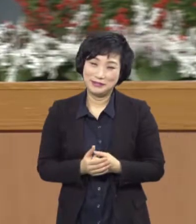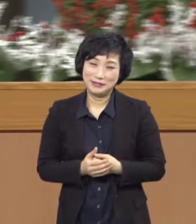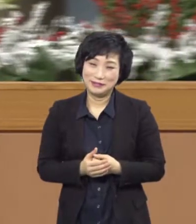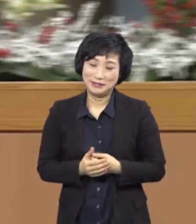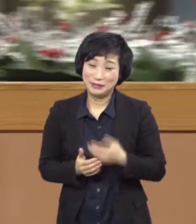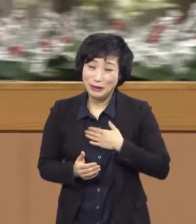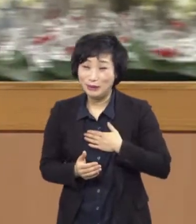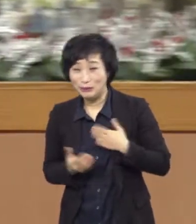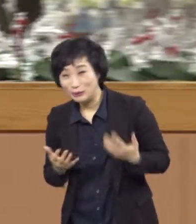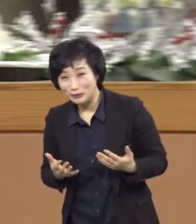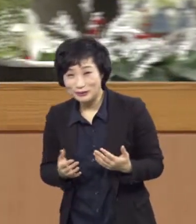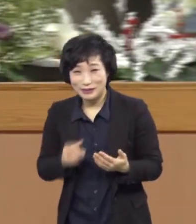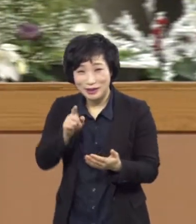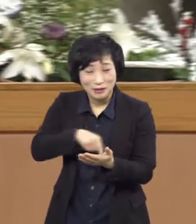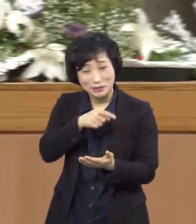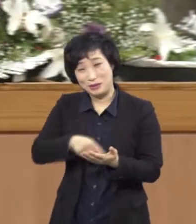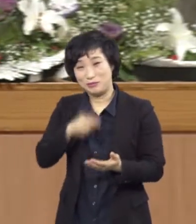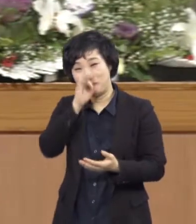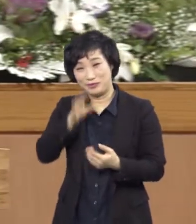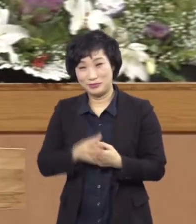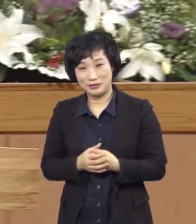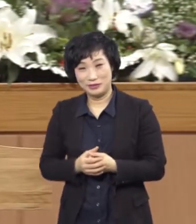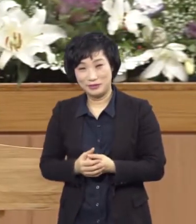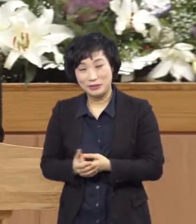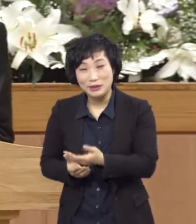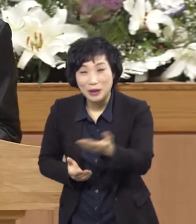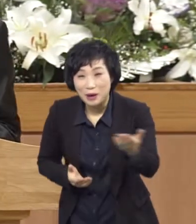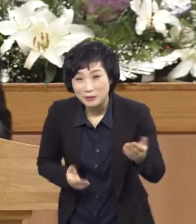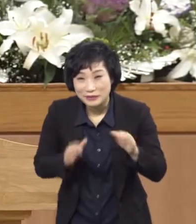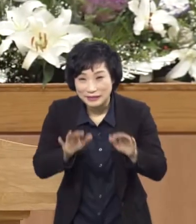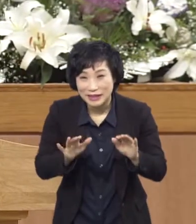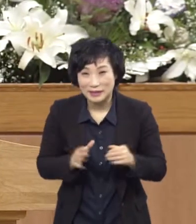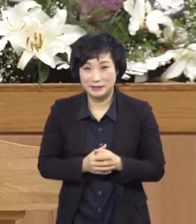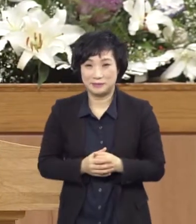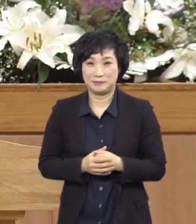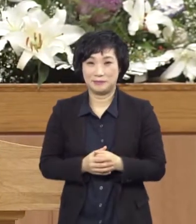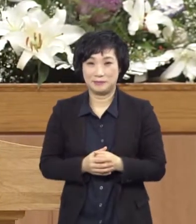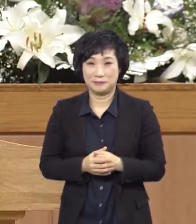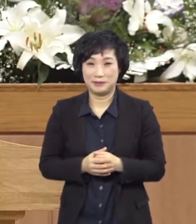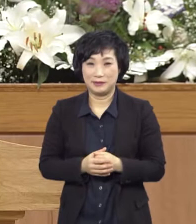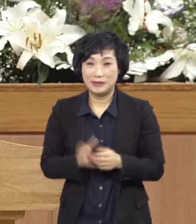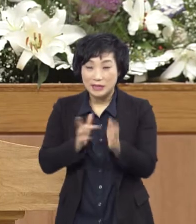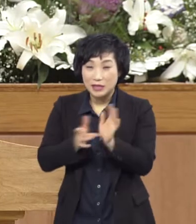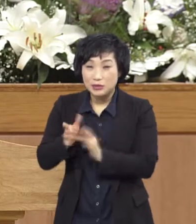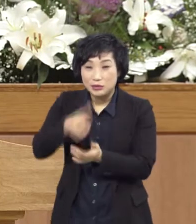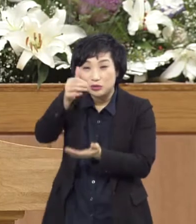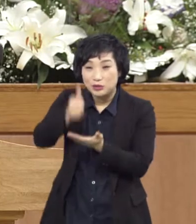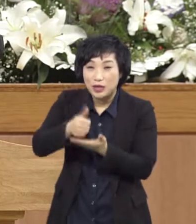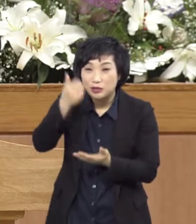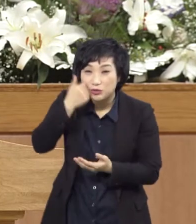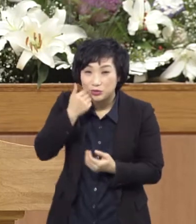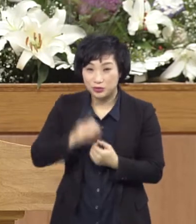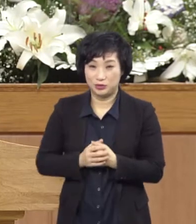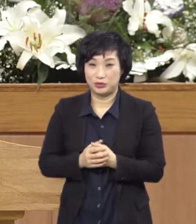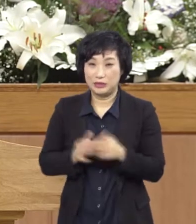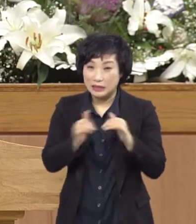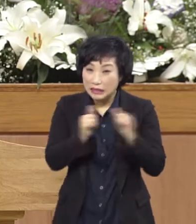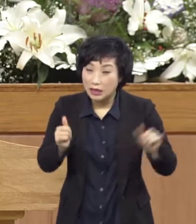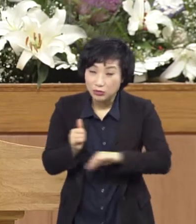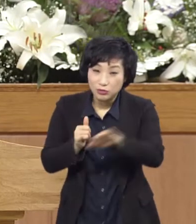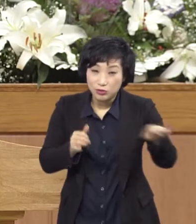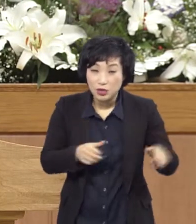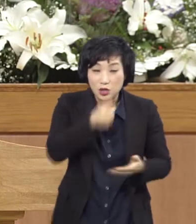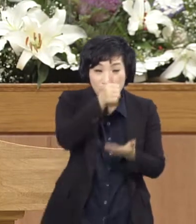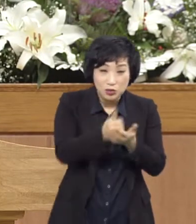응? 무엇으로 갚으랴? 응? 여러분들이요. 그래서 예수 그리스도는 인류를